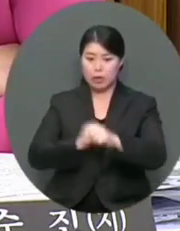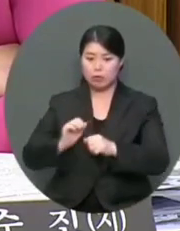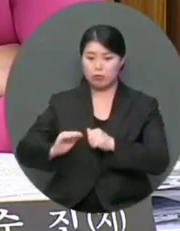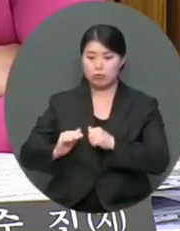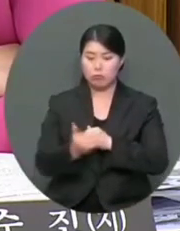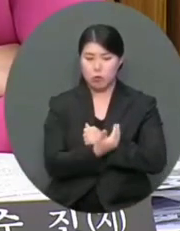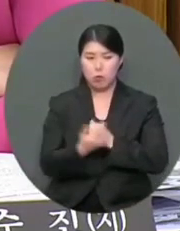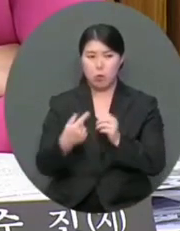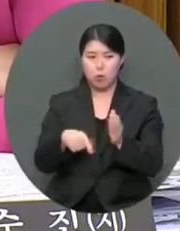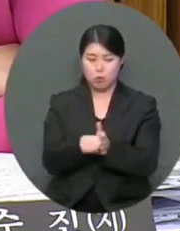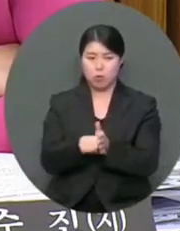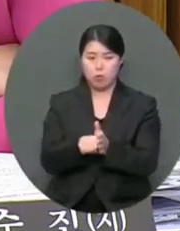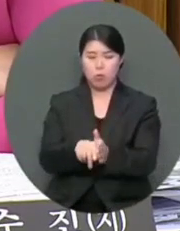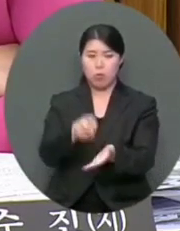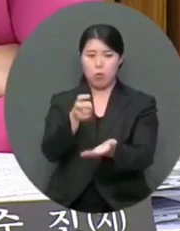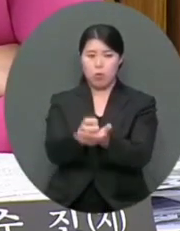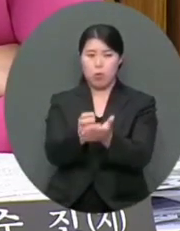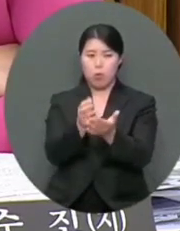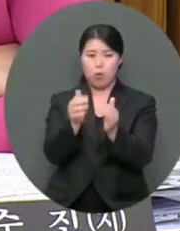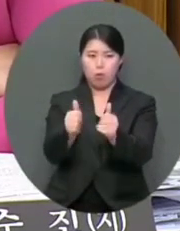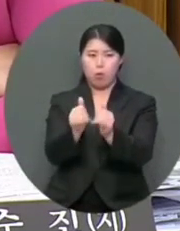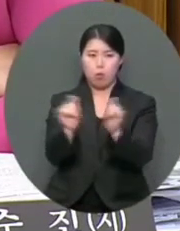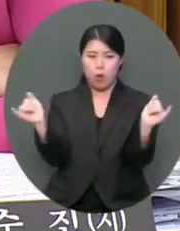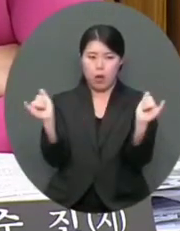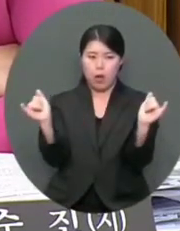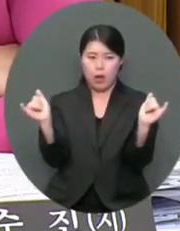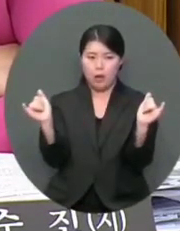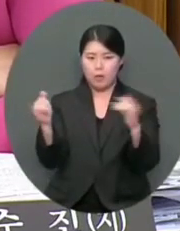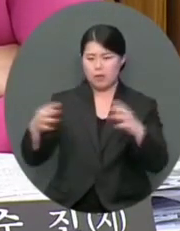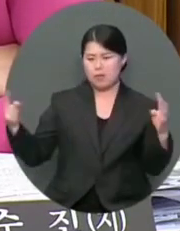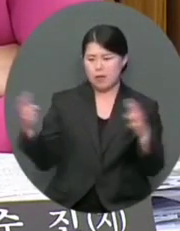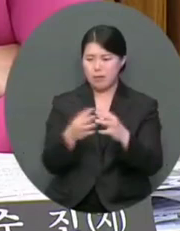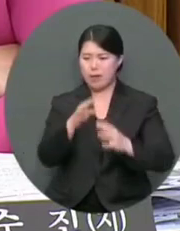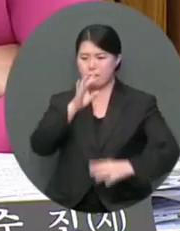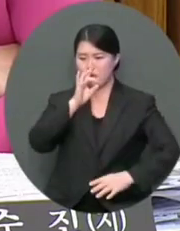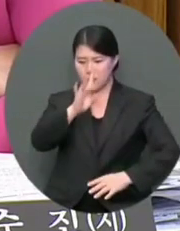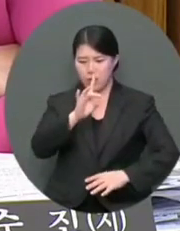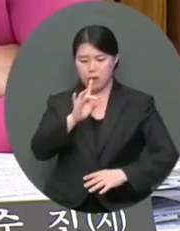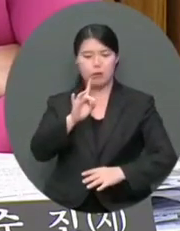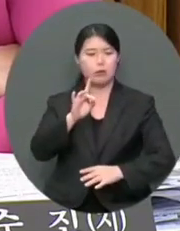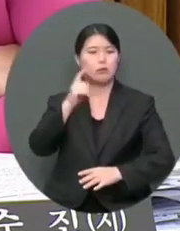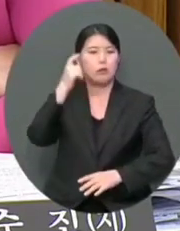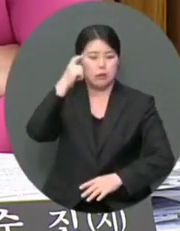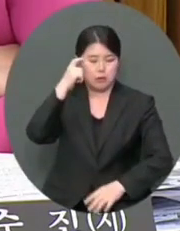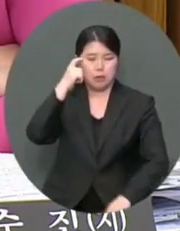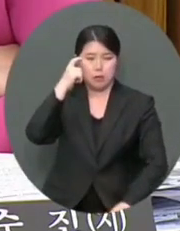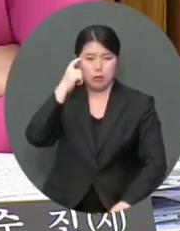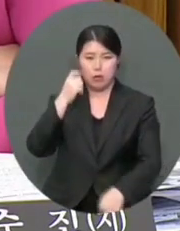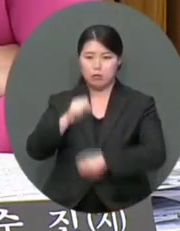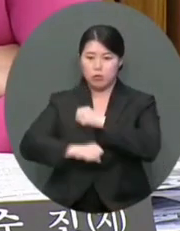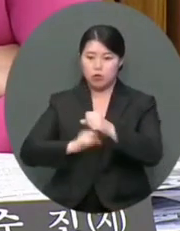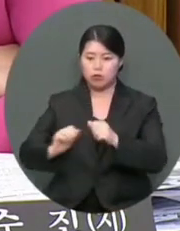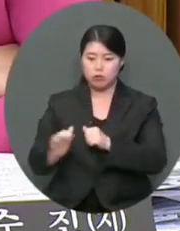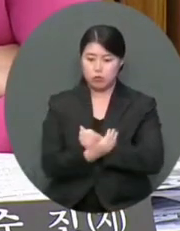위해서 법관이 타협해서 안 된다는 취지로 쓴 글입니다. 국민의 자유를 지키는데 법관이